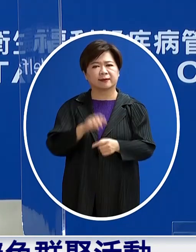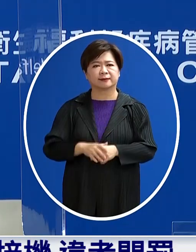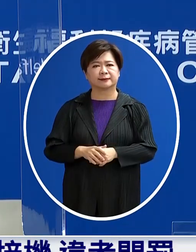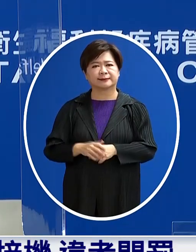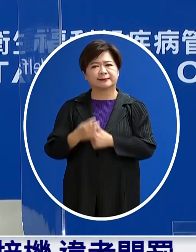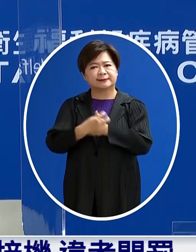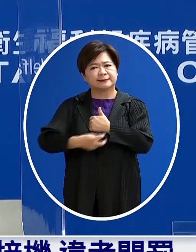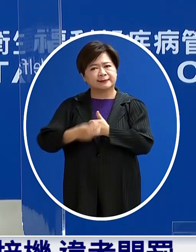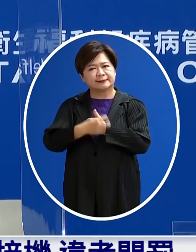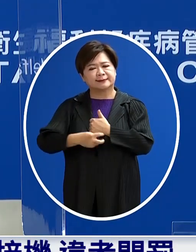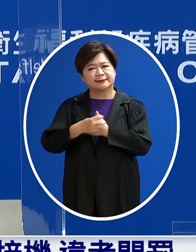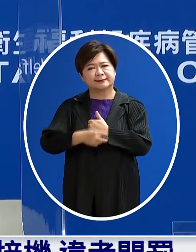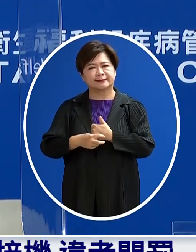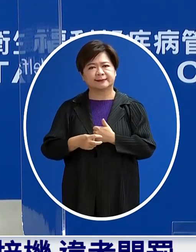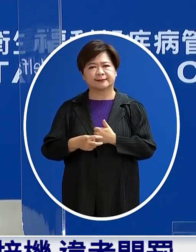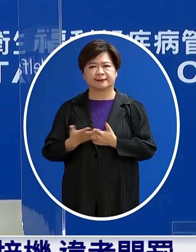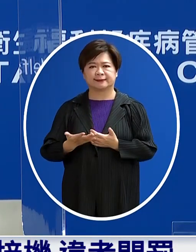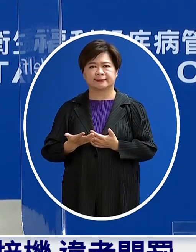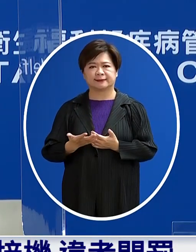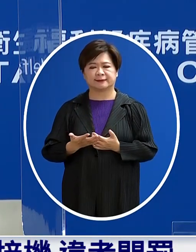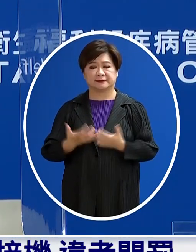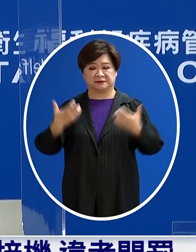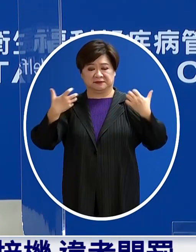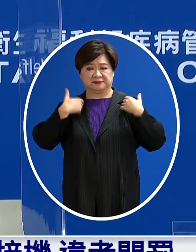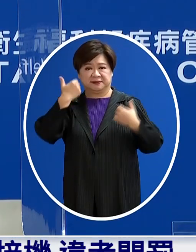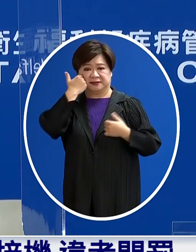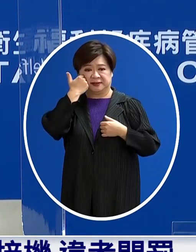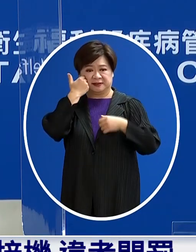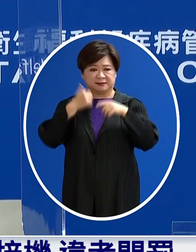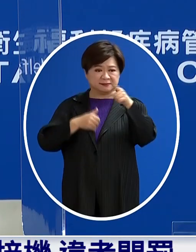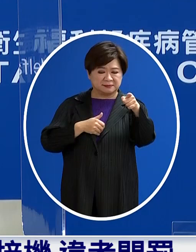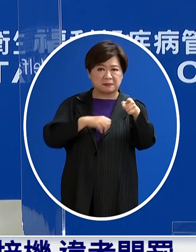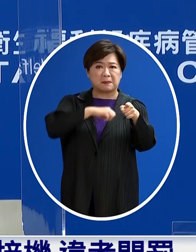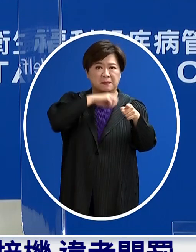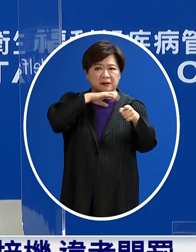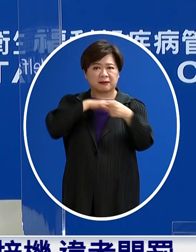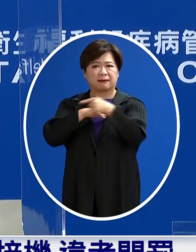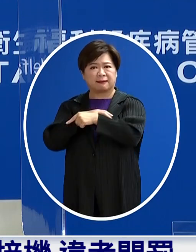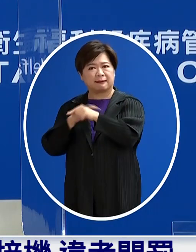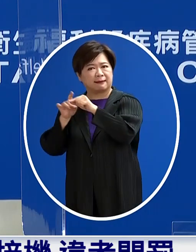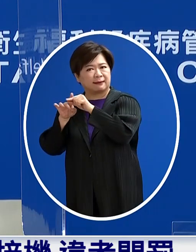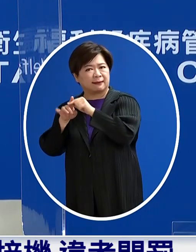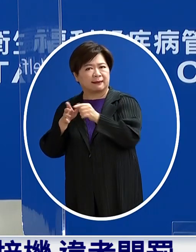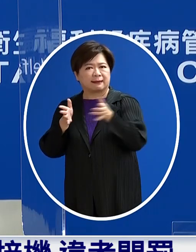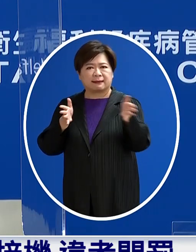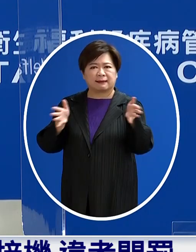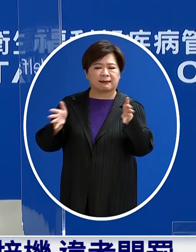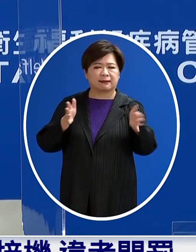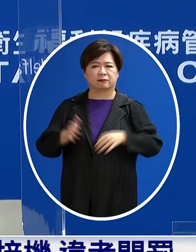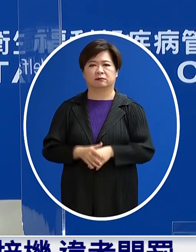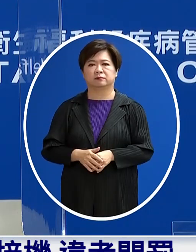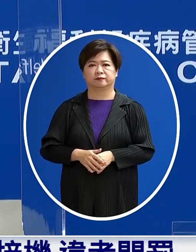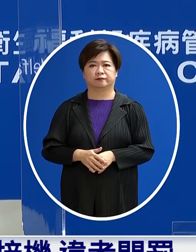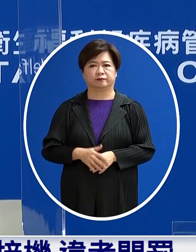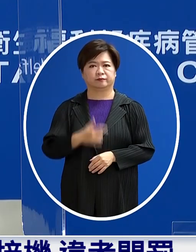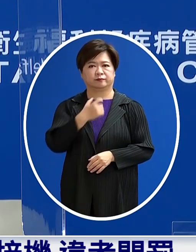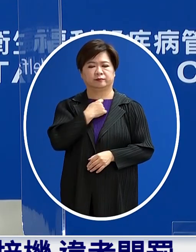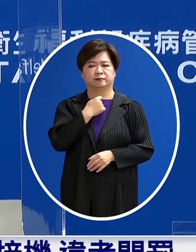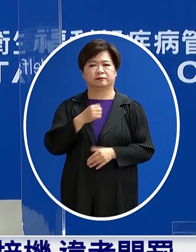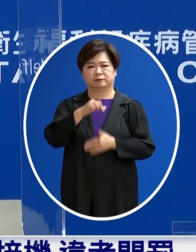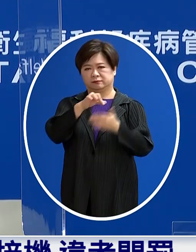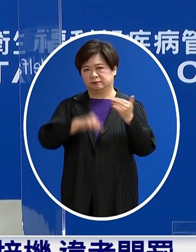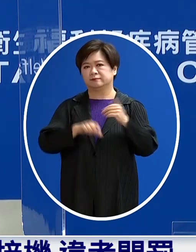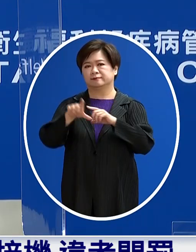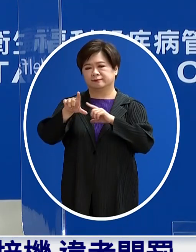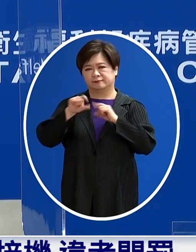检讨相关的场所，那是不是当然还是以依照我们这个统一的这个规